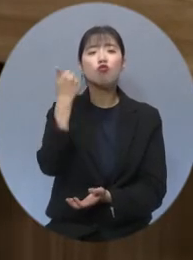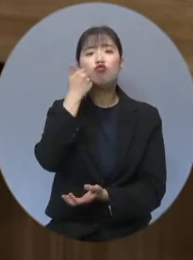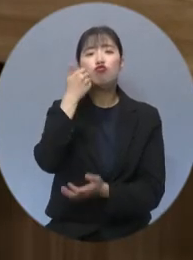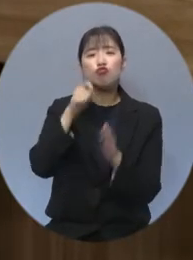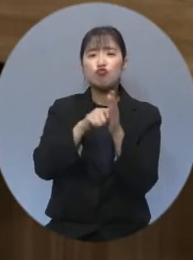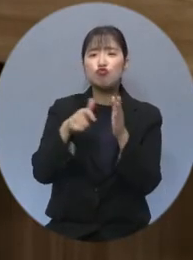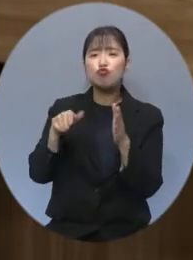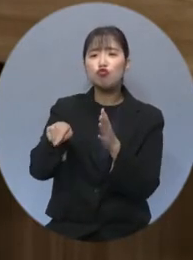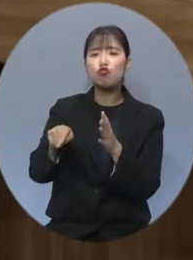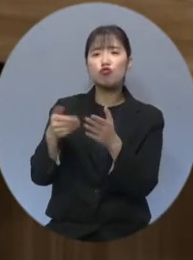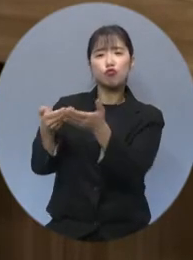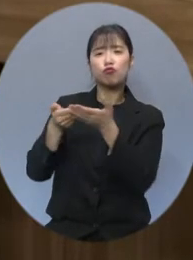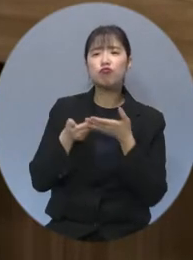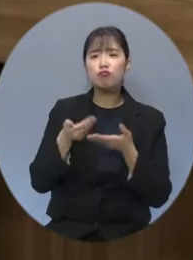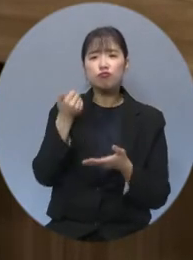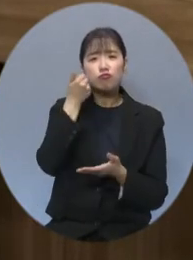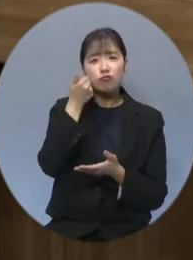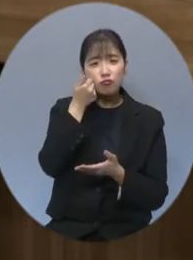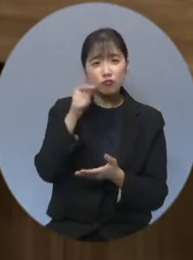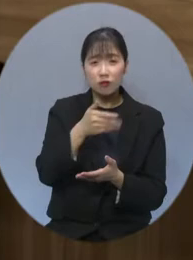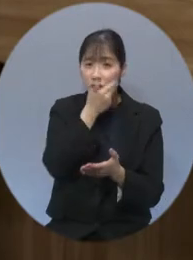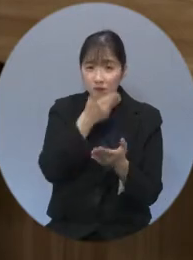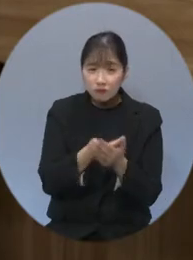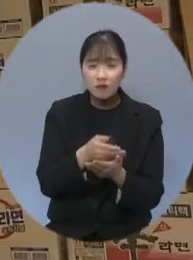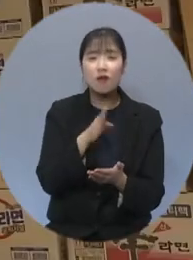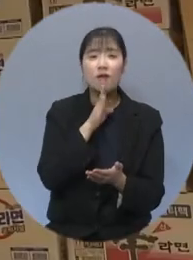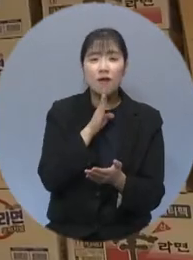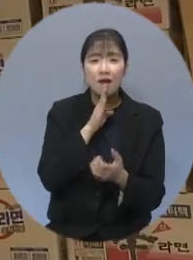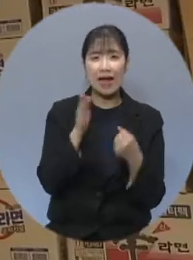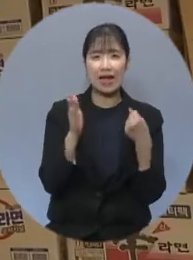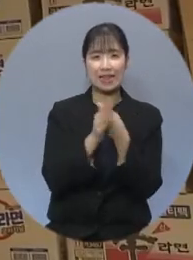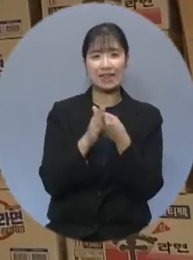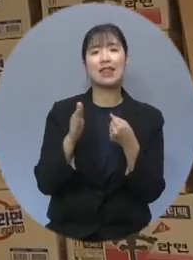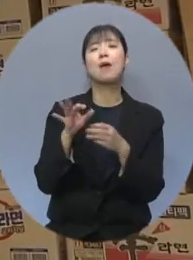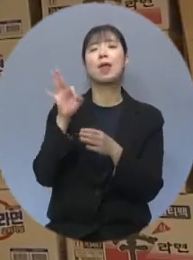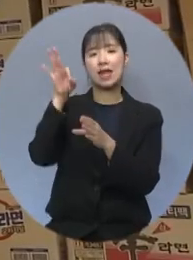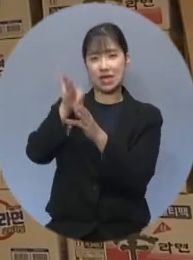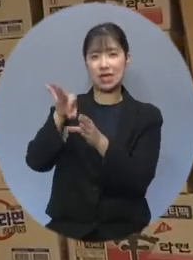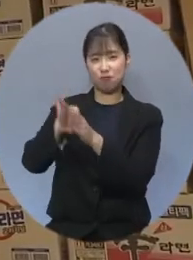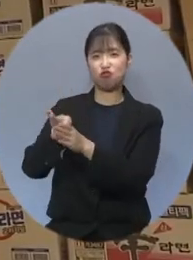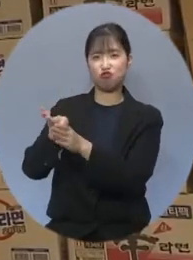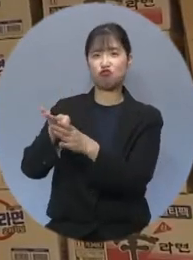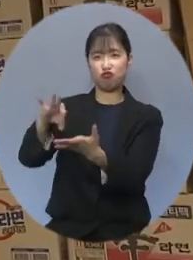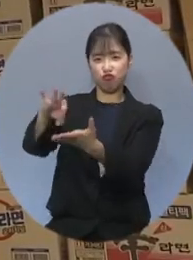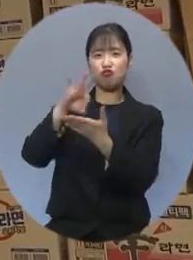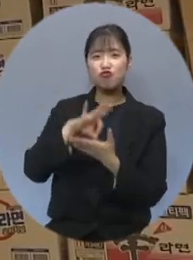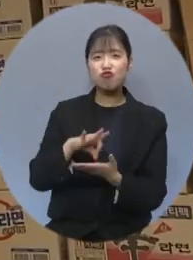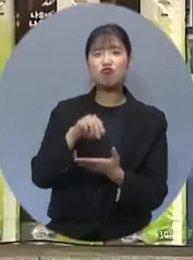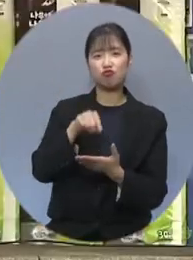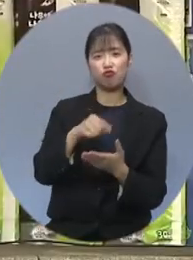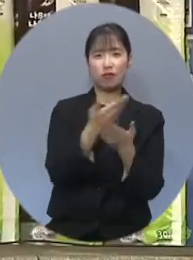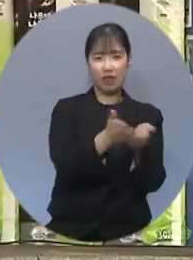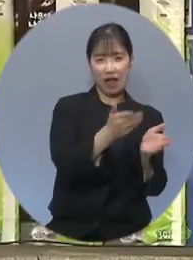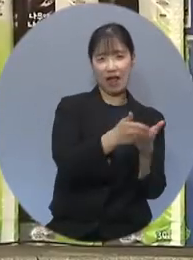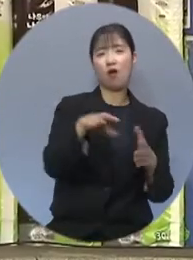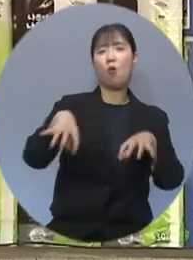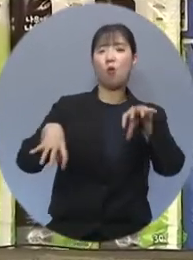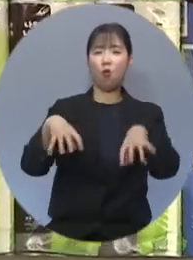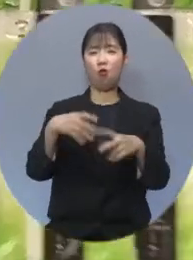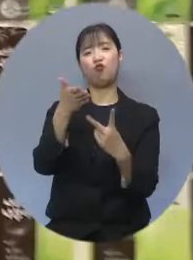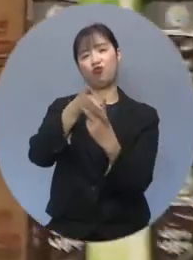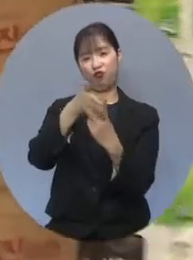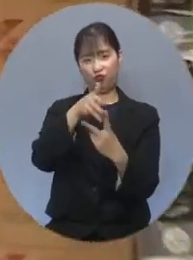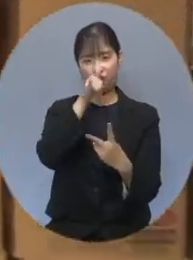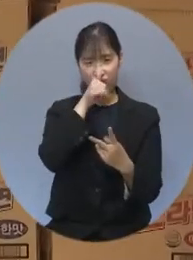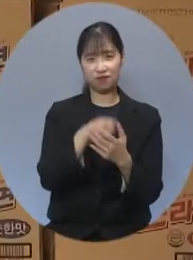댑니까? 네네. 물건을 대는 게 중요하잖아요. 그, 네. 그래서 기부국관과 나눔국관 아... 두 개로 운영했어요. 기부국관을 저희들이